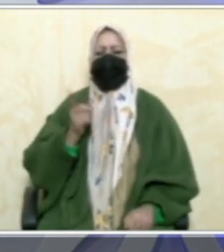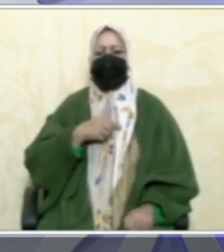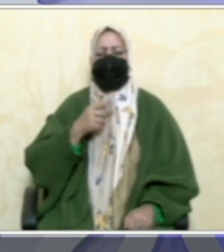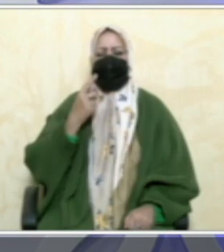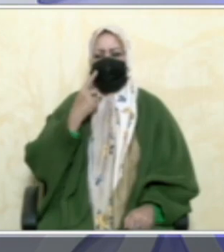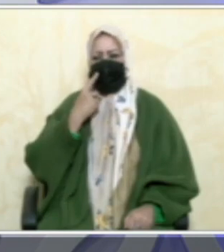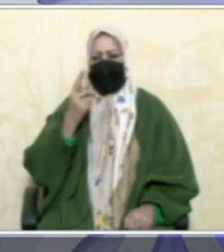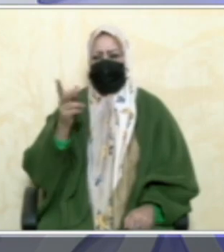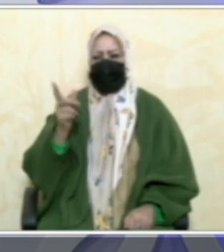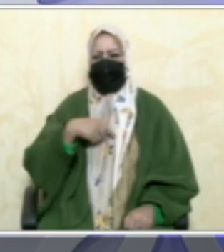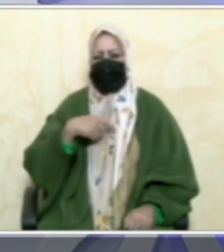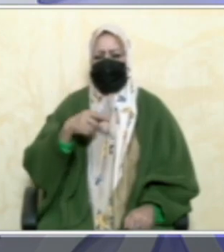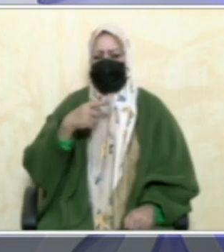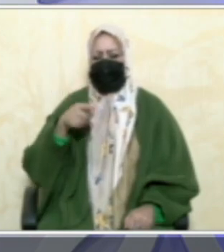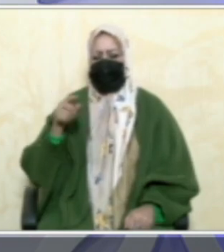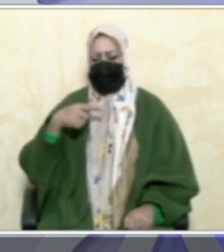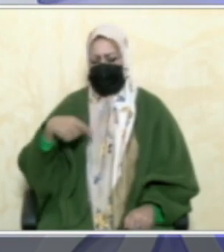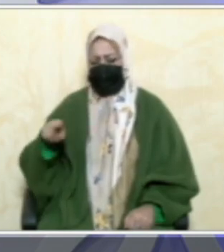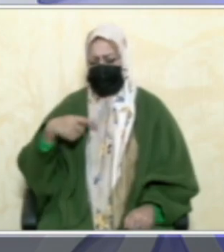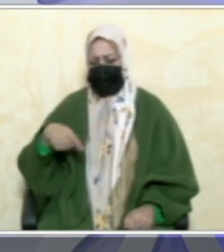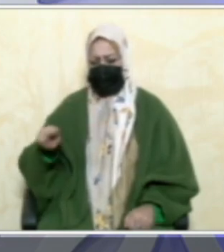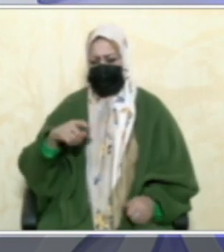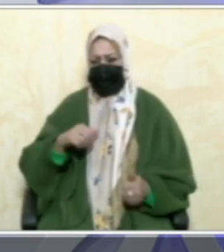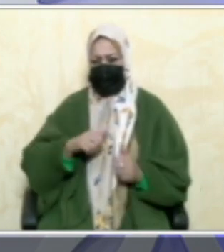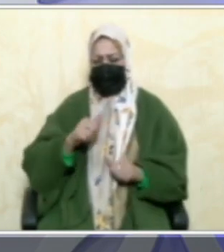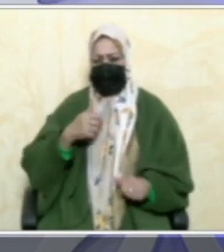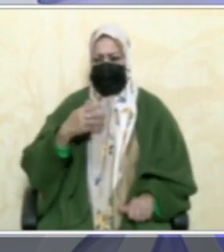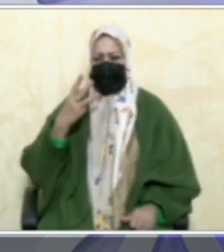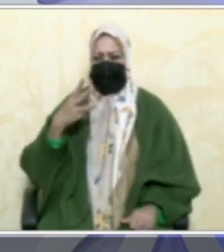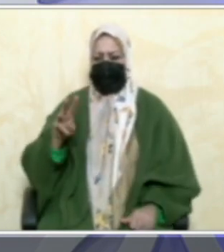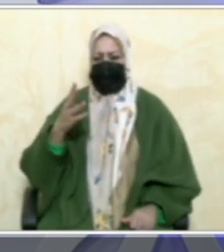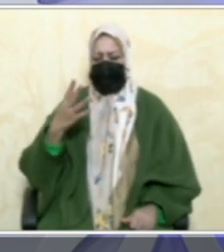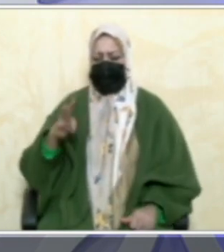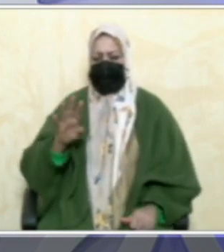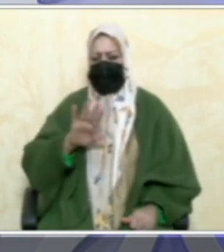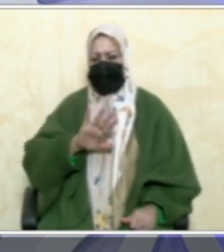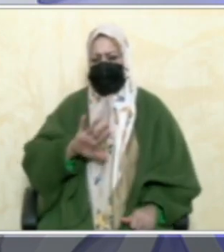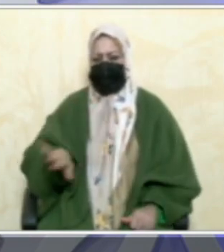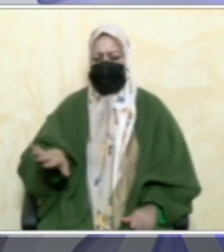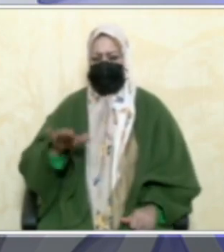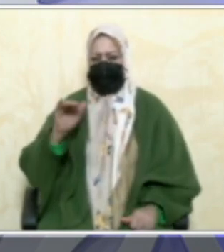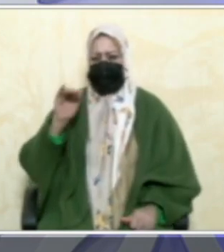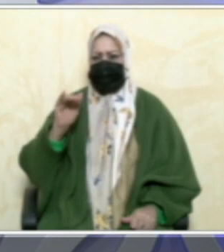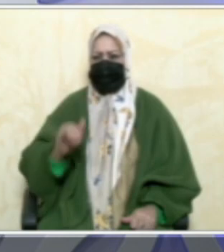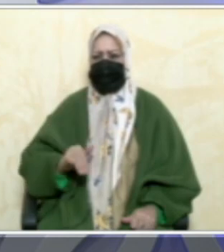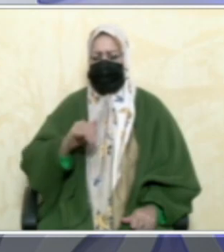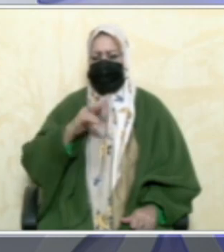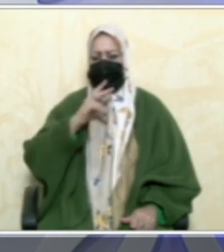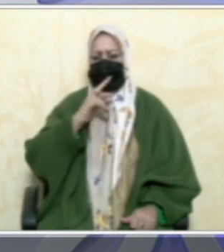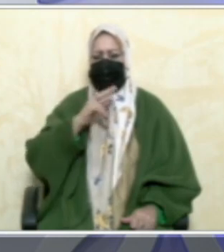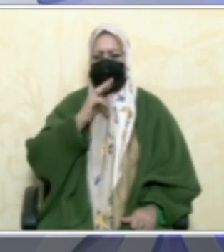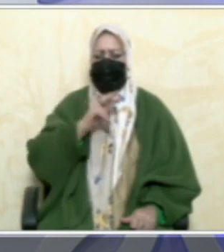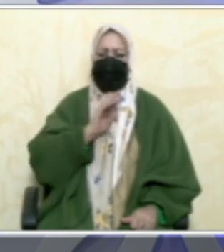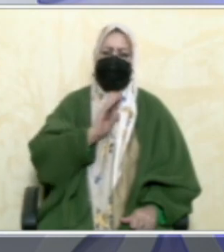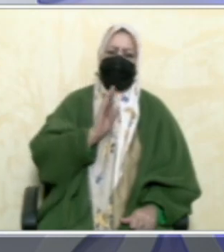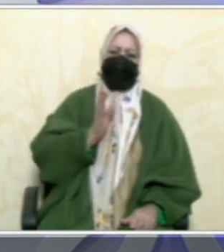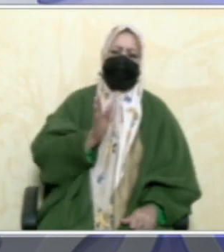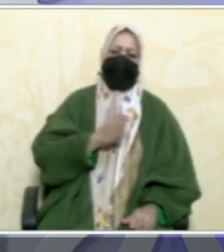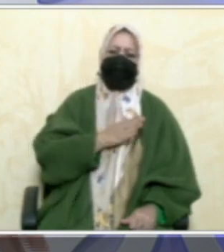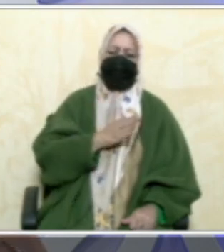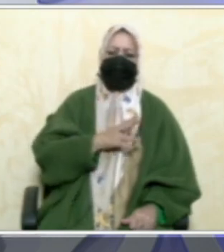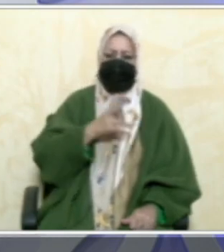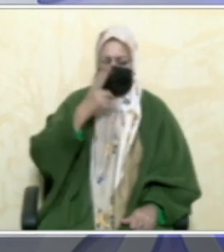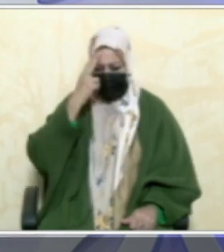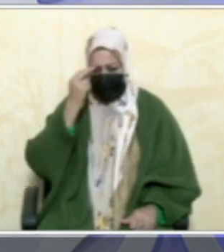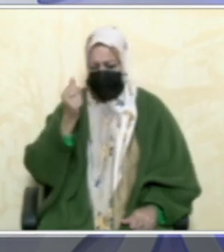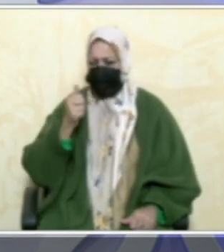مثلا 30 أو 40 أو ربما أقل شوية يتكلم عن أن اليهود عندهم الحق، وأن هذوما